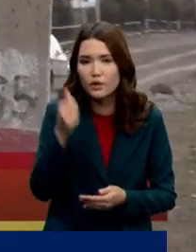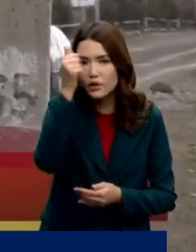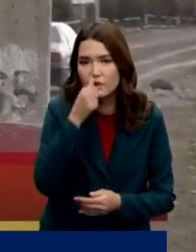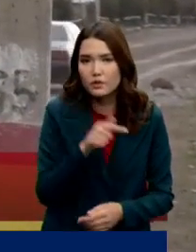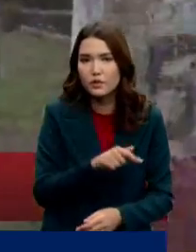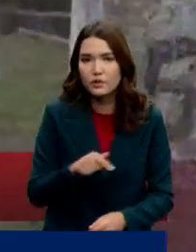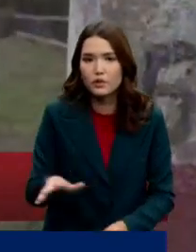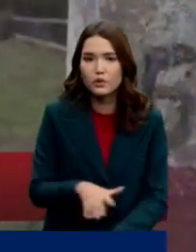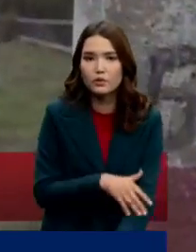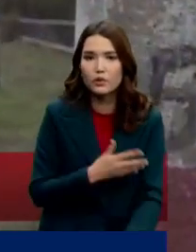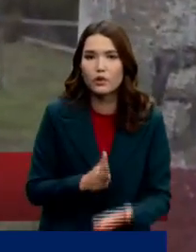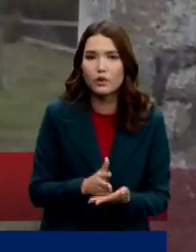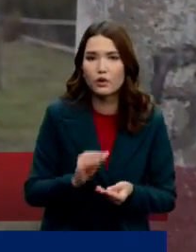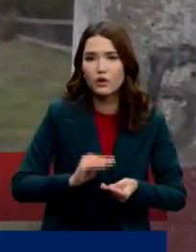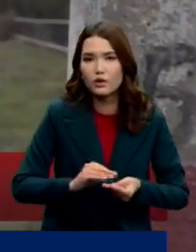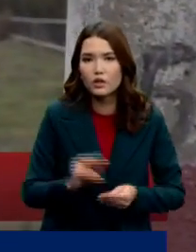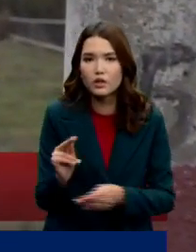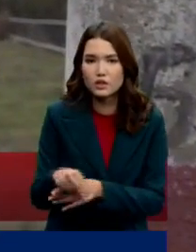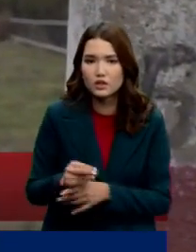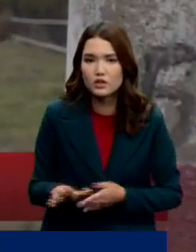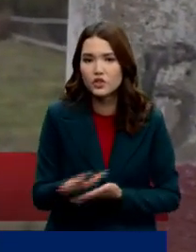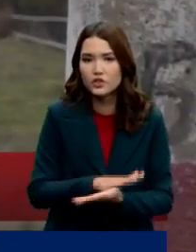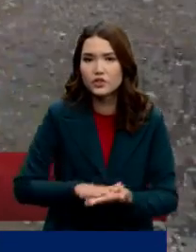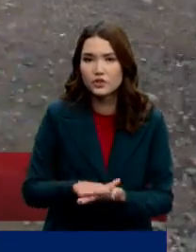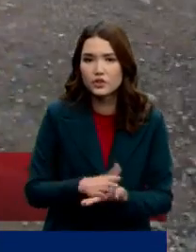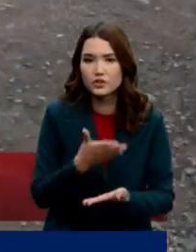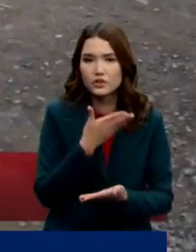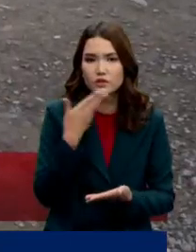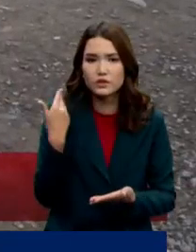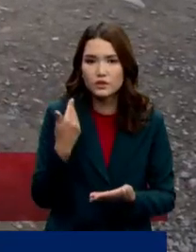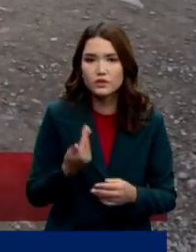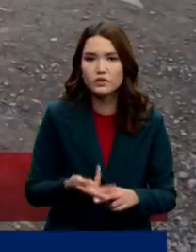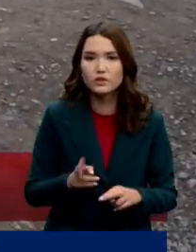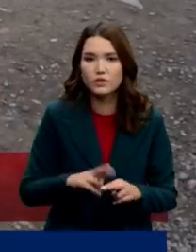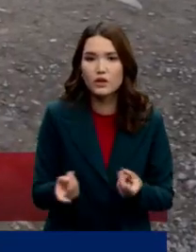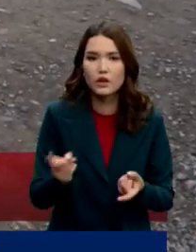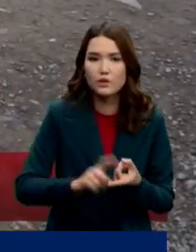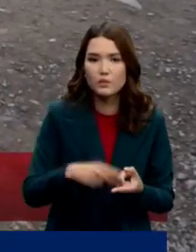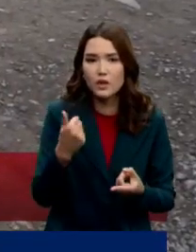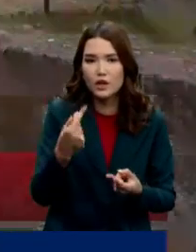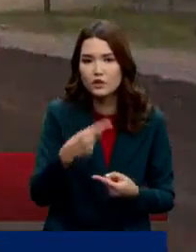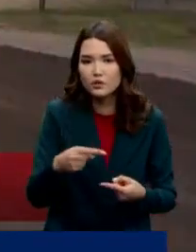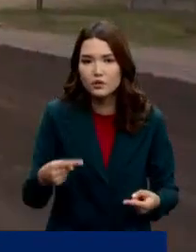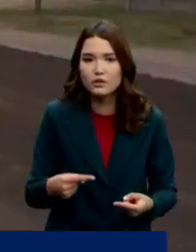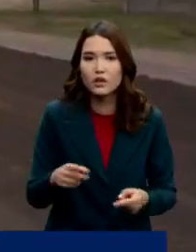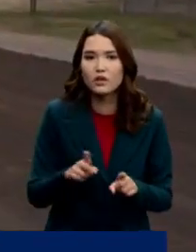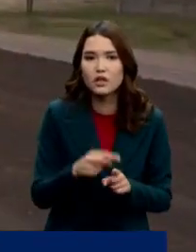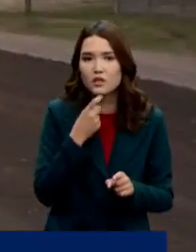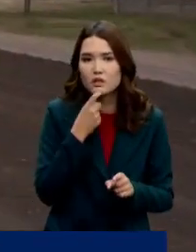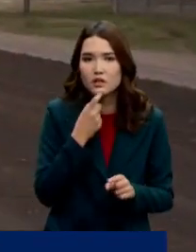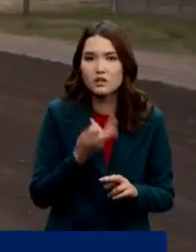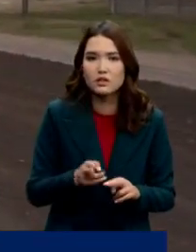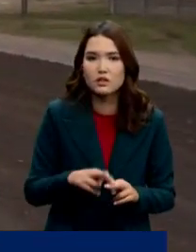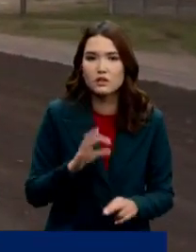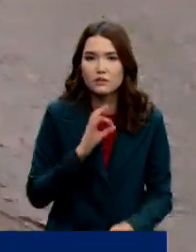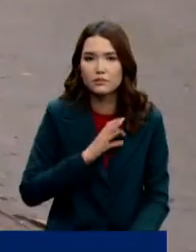асфальт төсемей әлі отыр. Себеп бәз баяғы битум тапшылығы. Қақыған қыста жол төсемейтіні анық, демек кеме